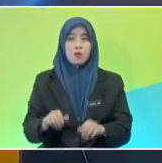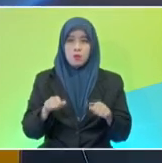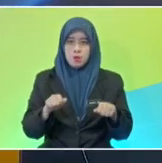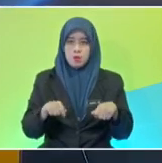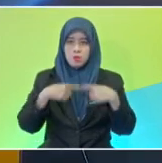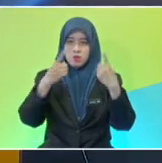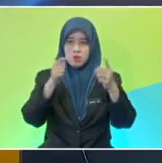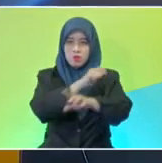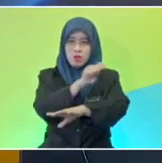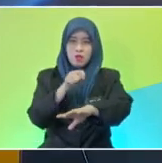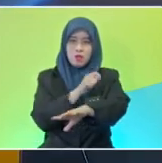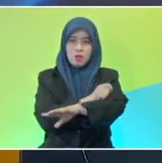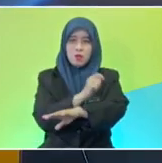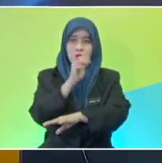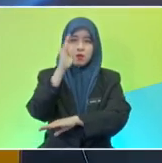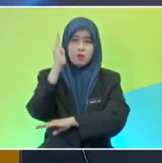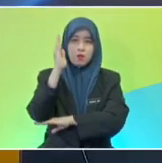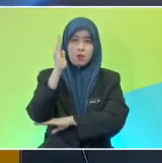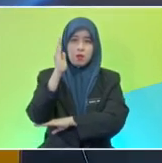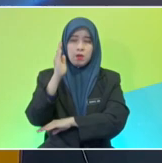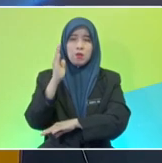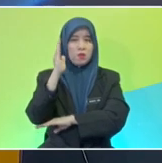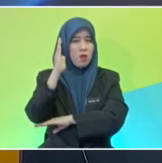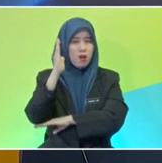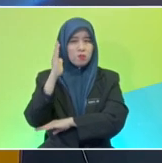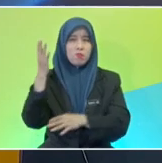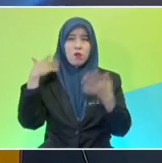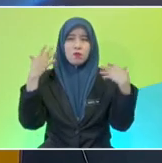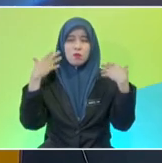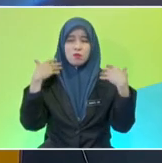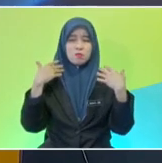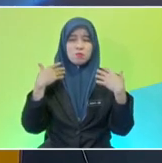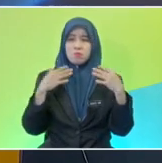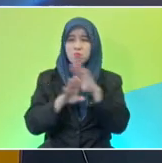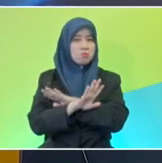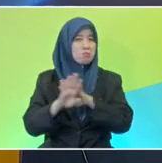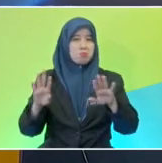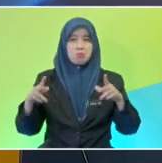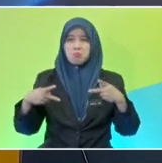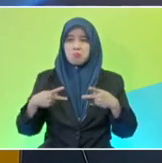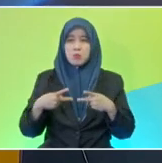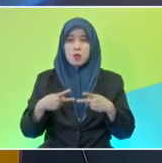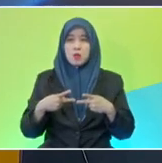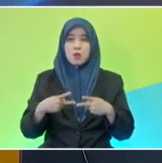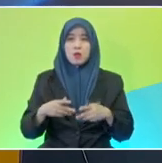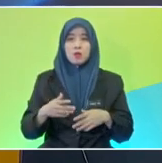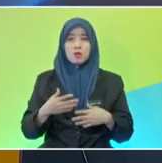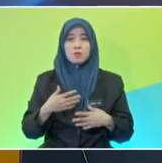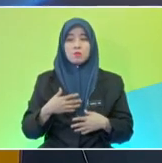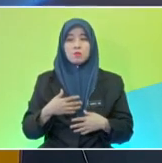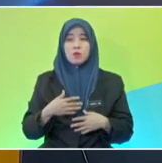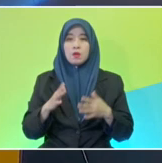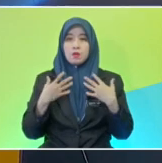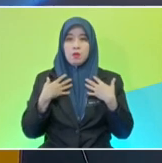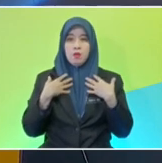cikgu? Tengah hari, keadaan dia panas. Kita tak nak kita demam. Bila terlalu panas kan, cuaca